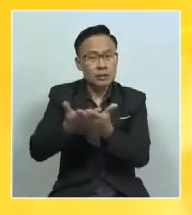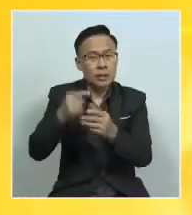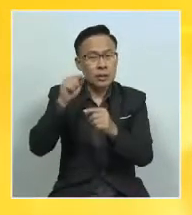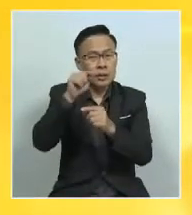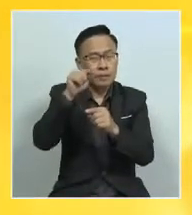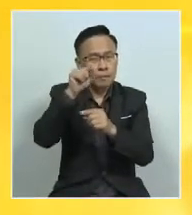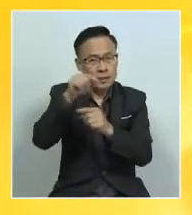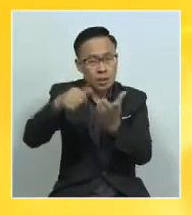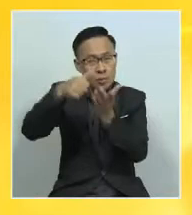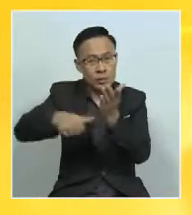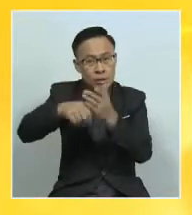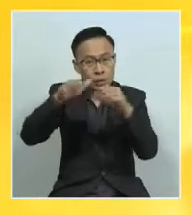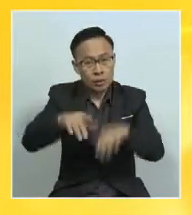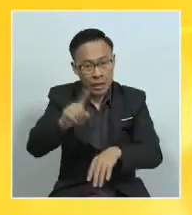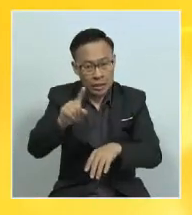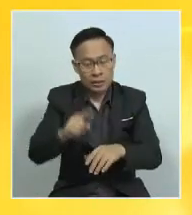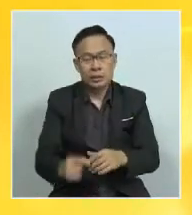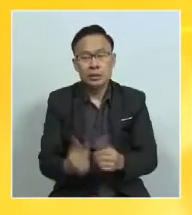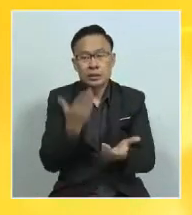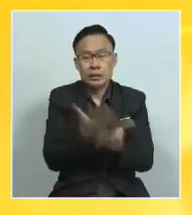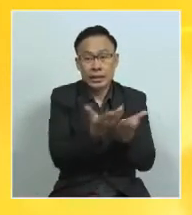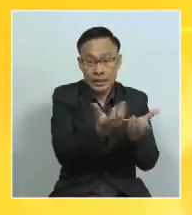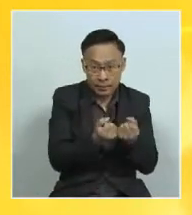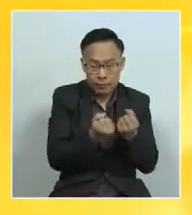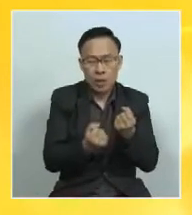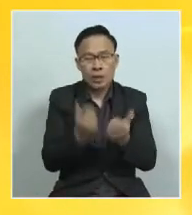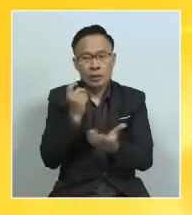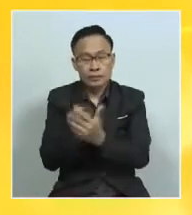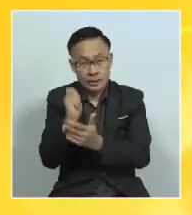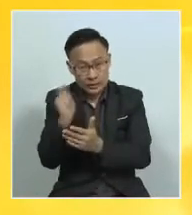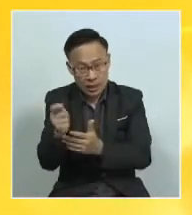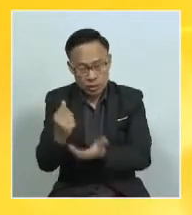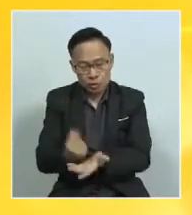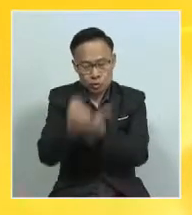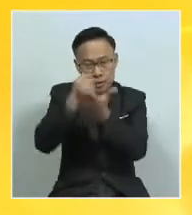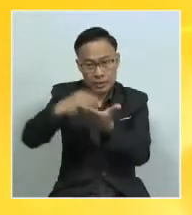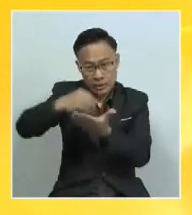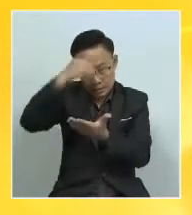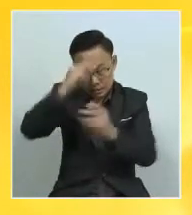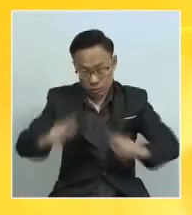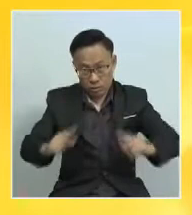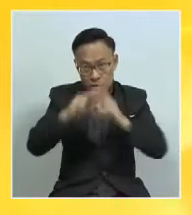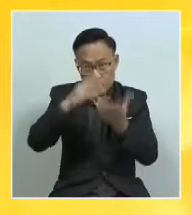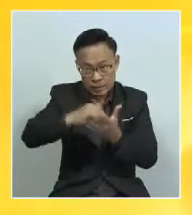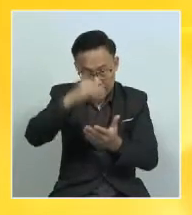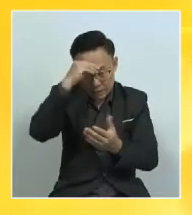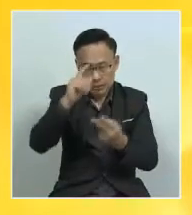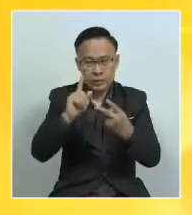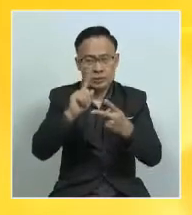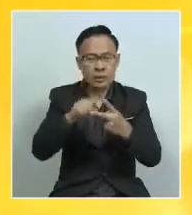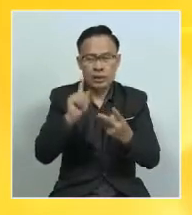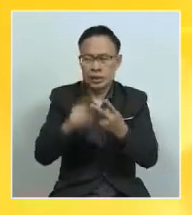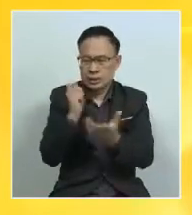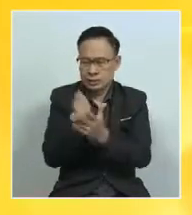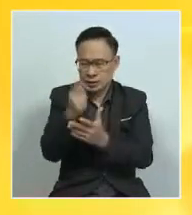รายจ่ายก้อนแรกเนี้ยเมื่อไปรวมกับเงินที่ไปสนับสนุนการศึกษาของกระทรวงศึกษารายจ่ายเพื่อเอาไปสร้างแล้วก็บำรุ